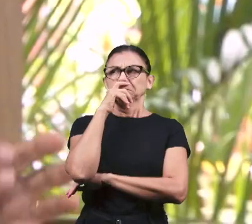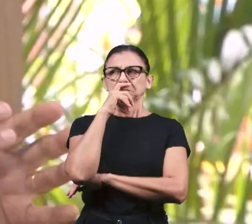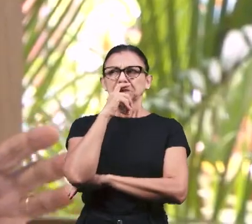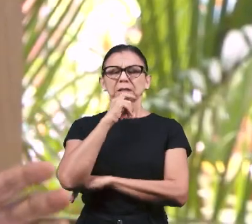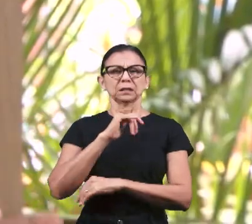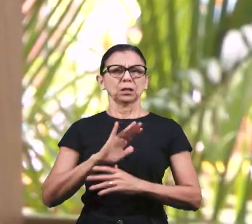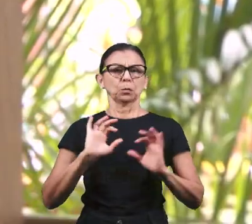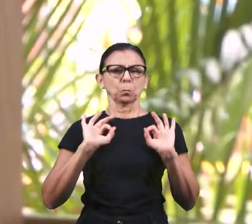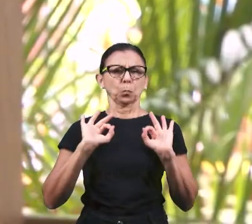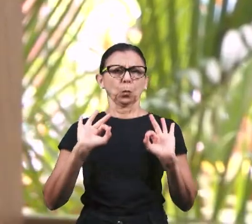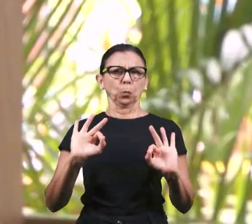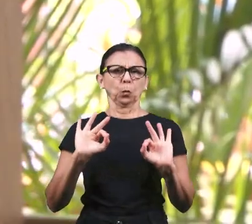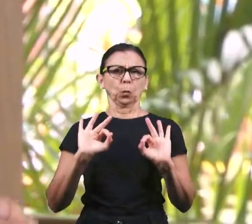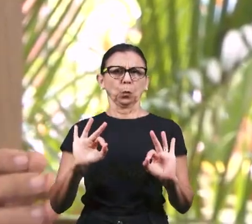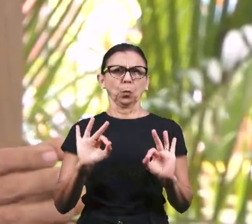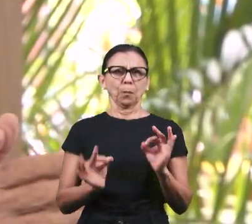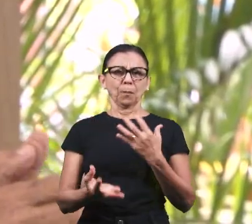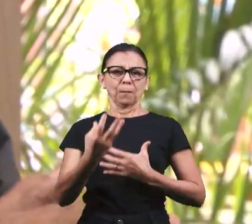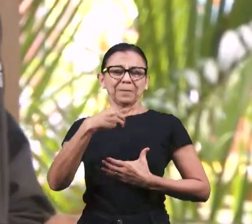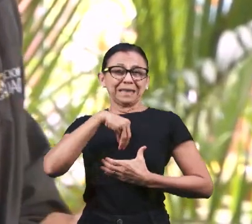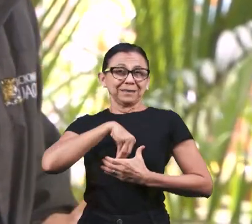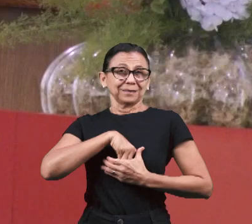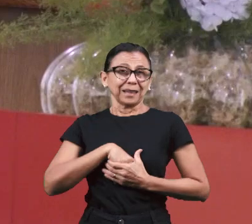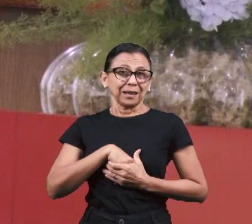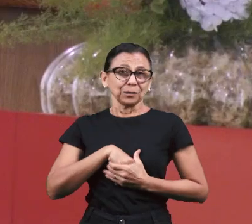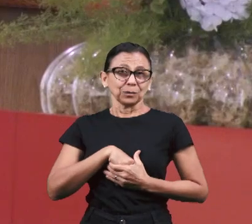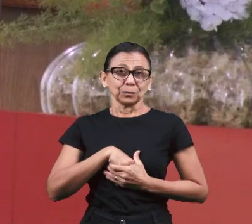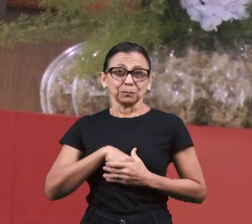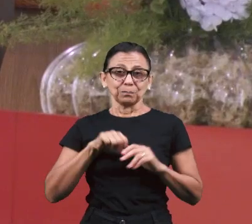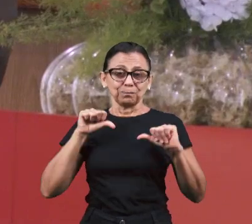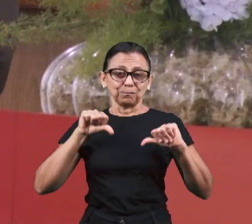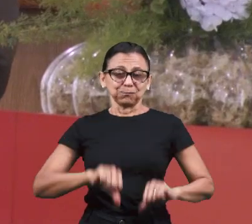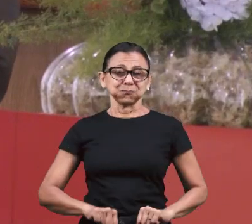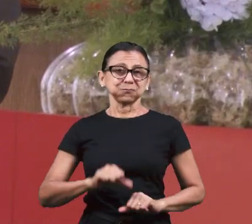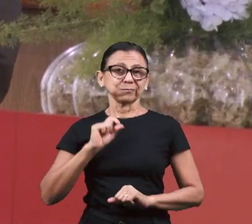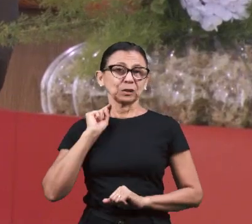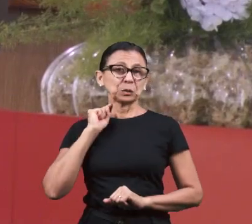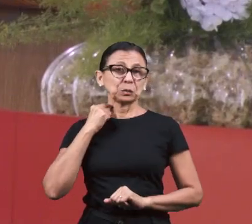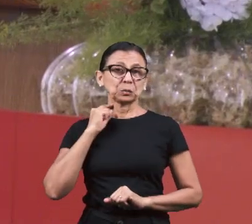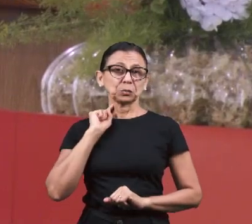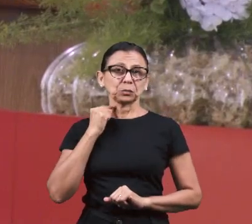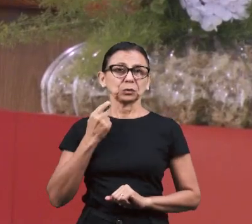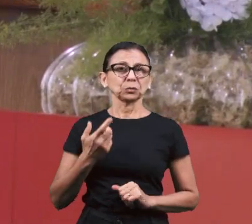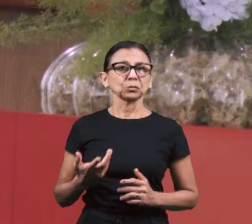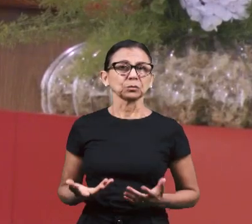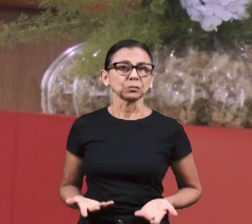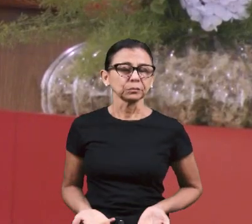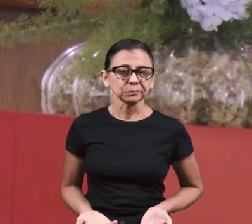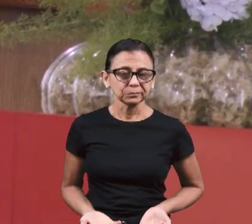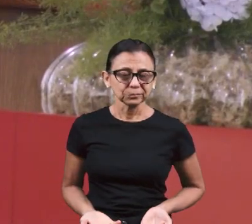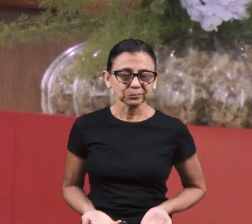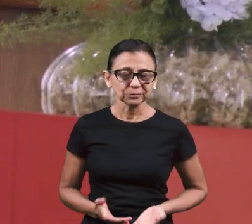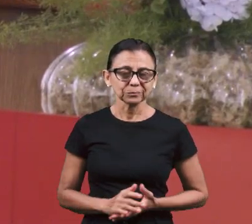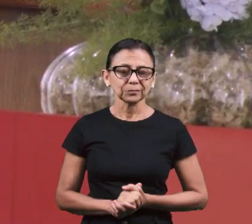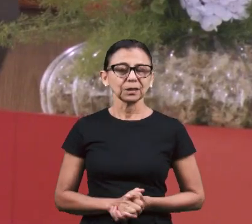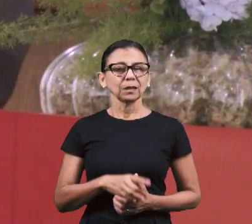voir aujourd'hui dans les journaux, dans les notices, c'est la situation d'un